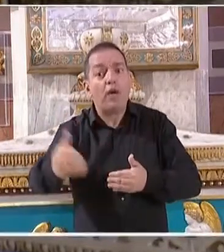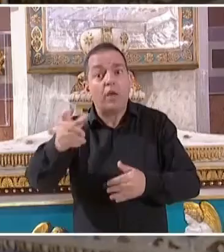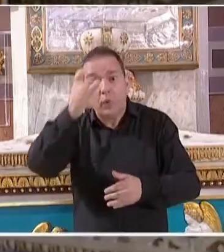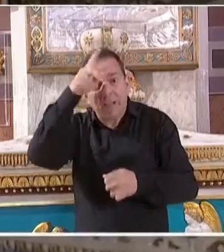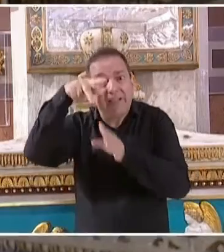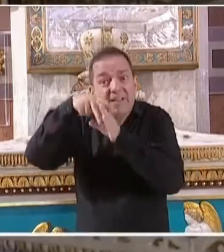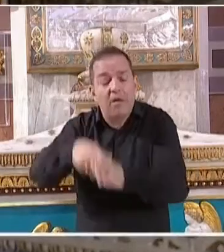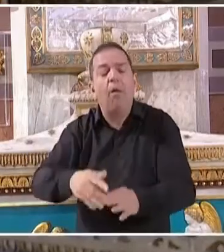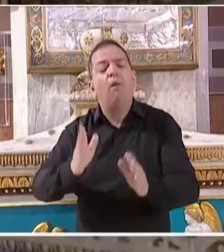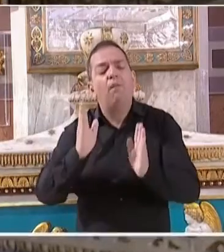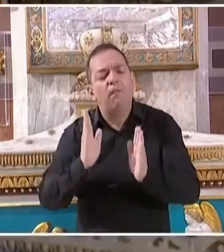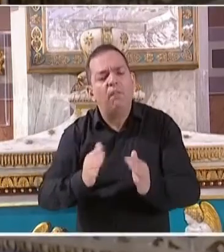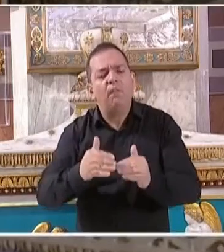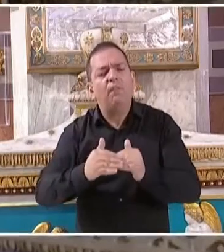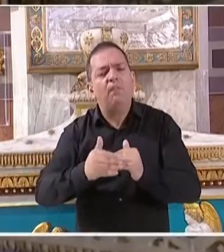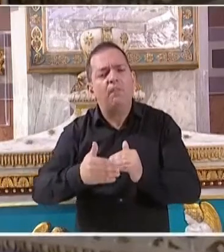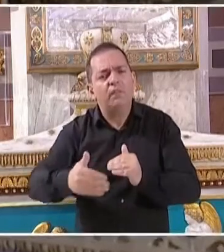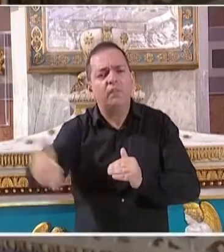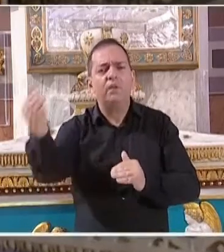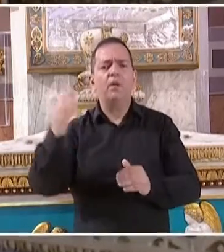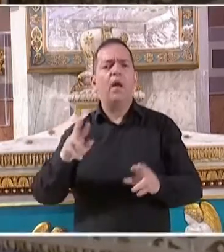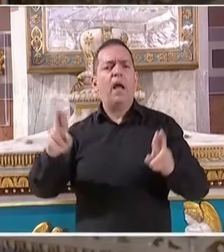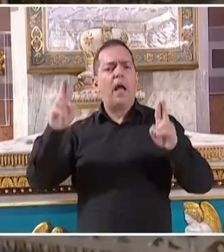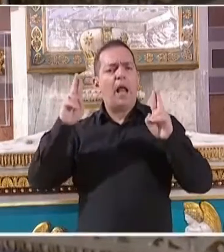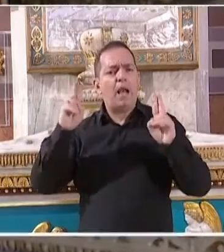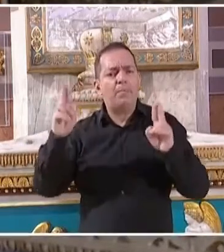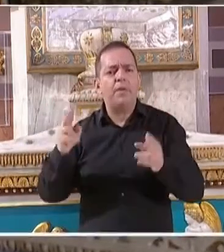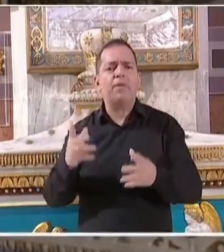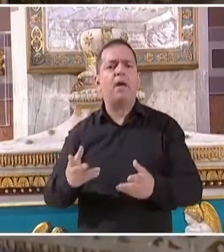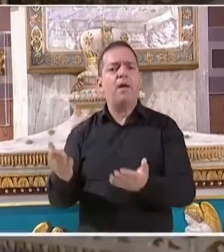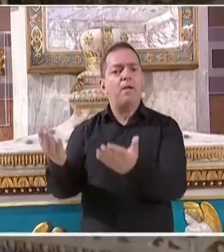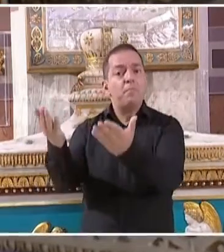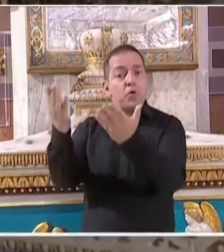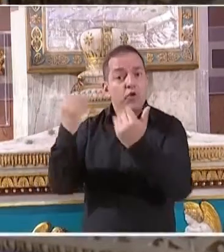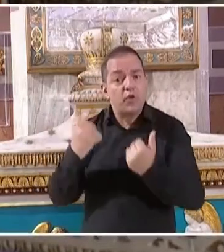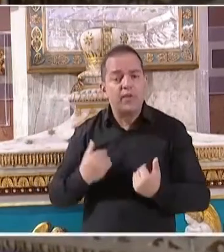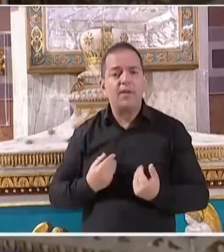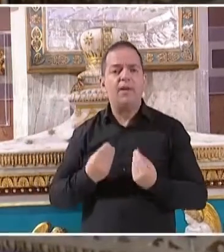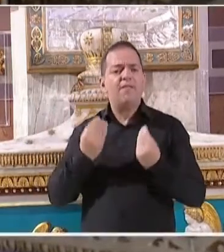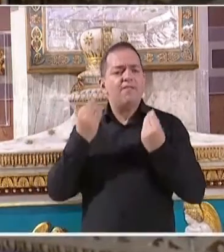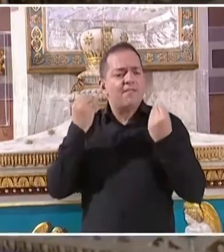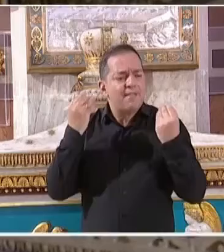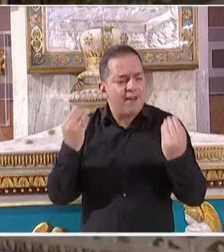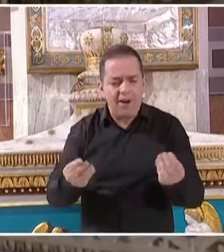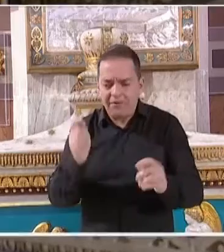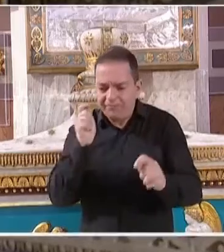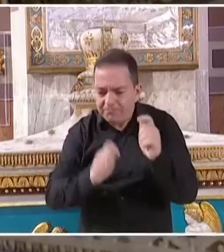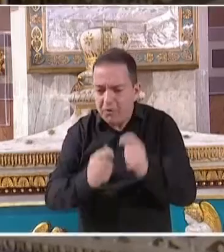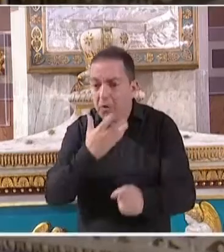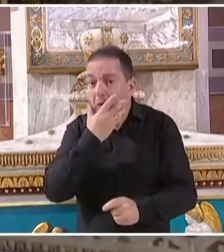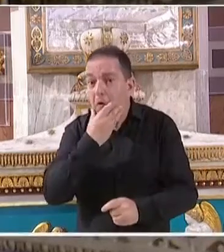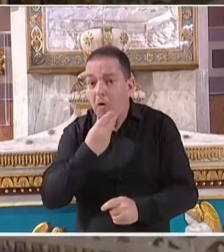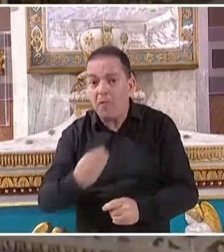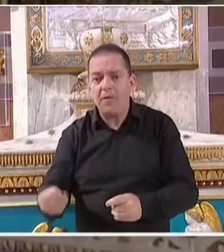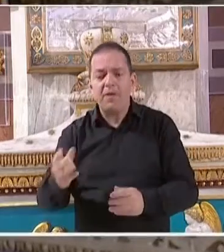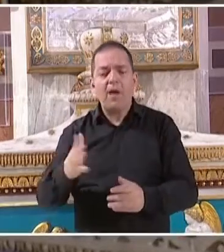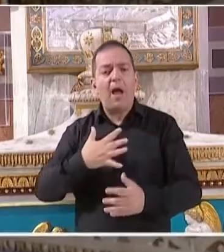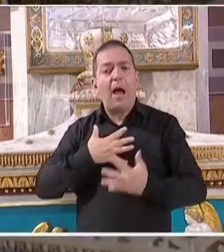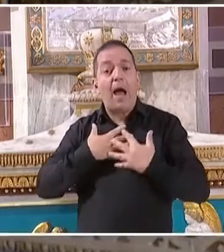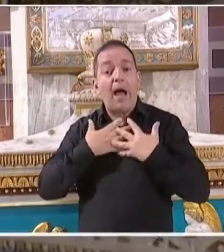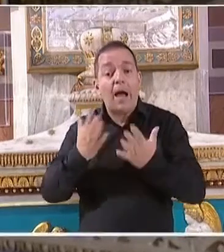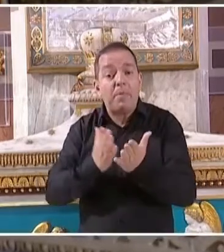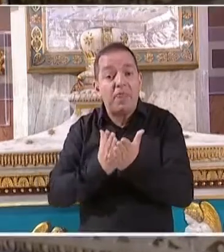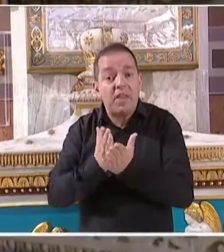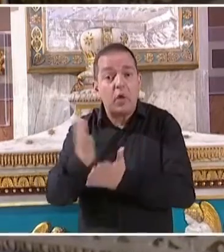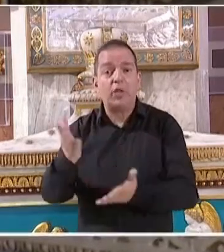αισιοδοξία, ελπίδα, προσδοκία, φιλοκαλία, αγάπη για την δικαιοσύνη και